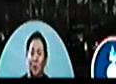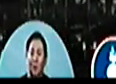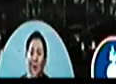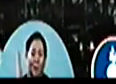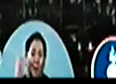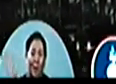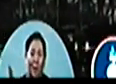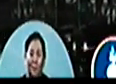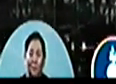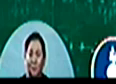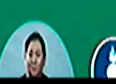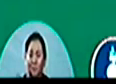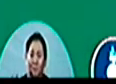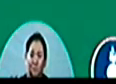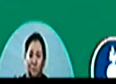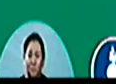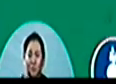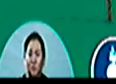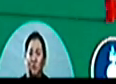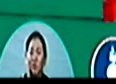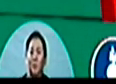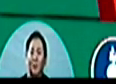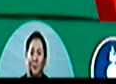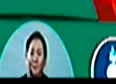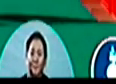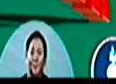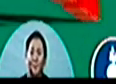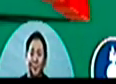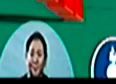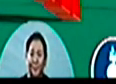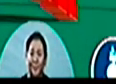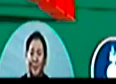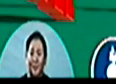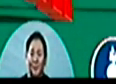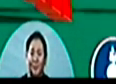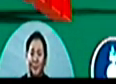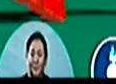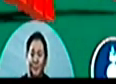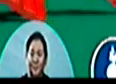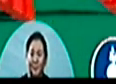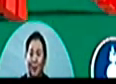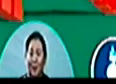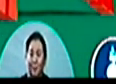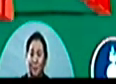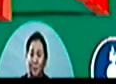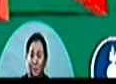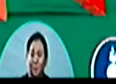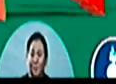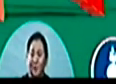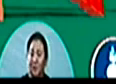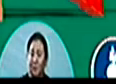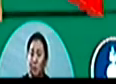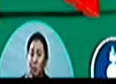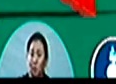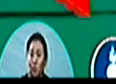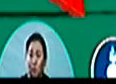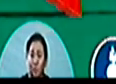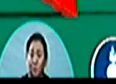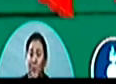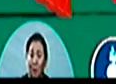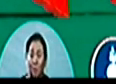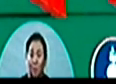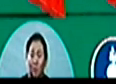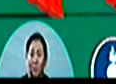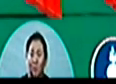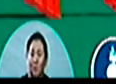хооронд тэмцэл өрнөлөө. Хэрв эргэний хамгаалж чаддаггүй бол, эргэндээ үйлчилдэггүй бол, эргэдэн нийгмийн асуудлаа толгойдоон